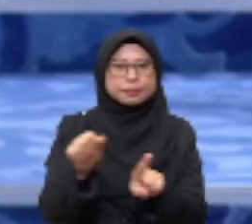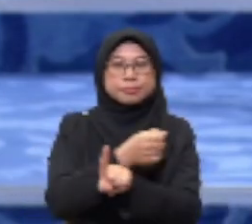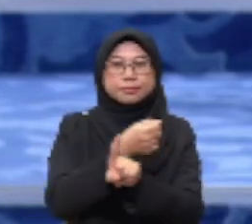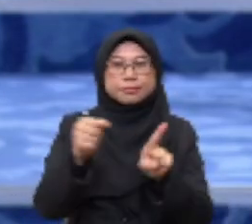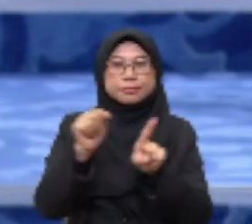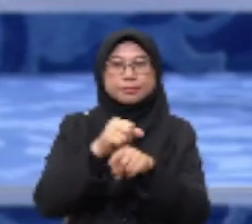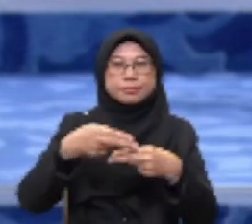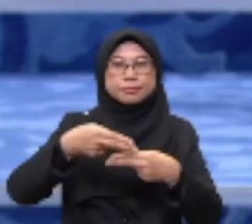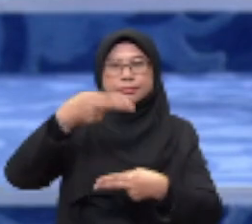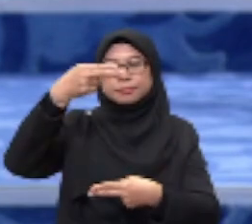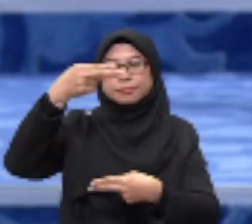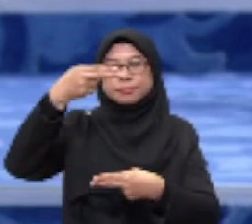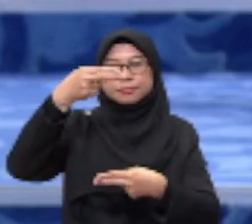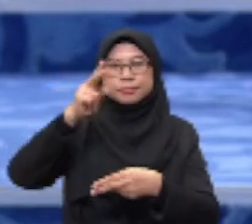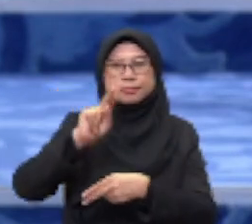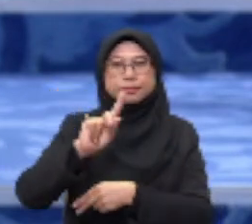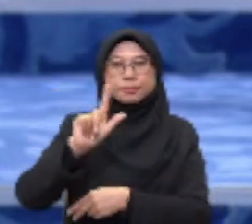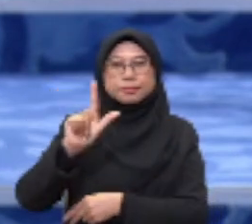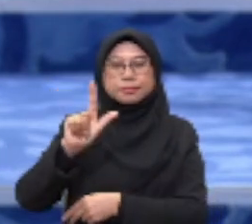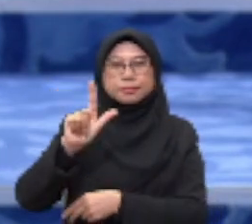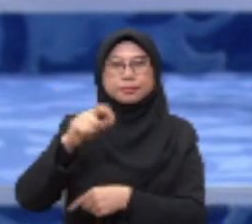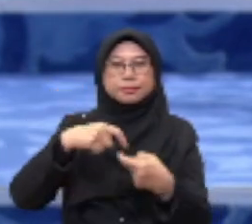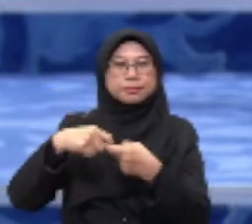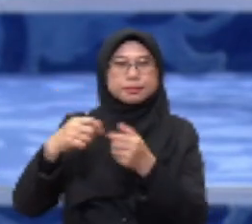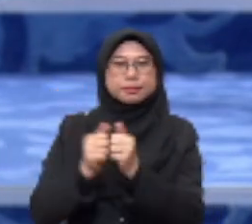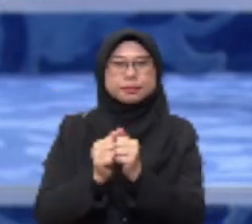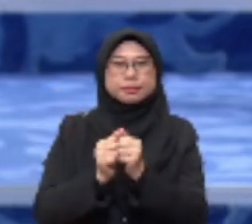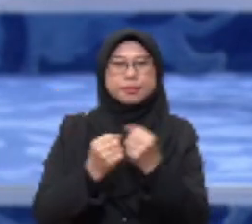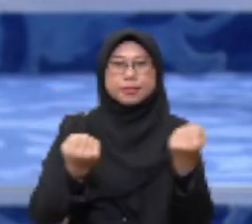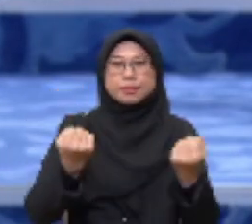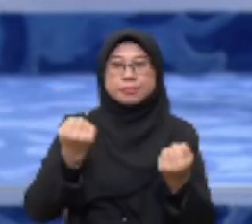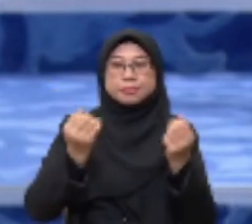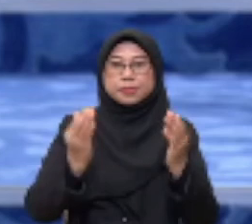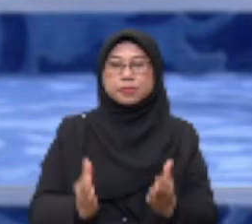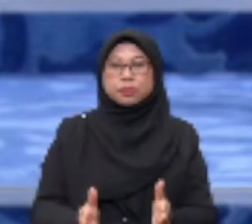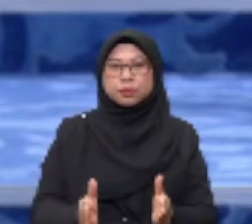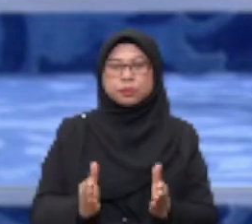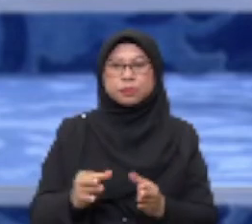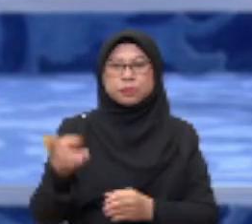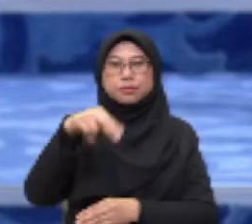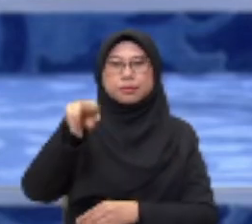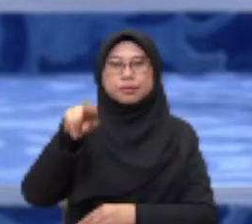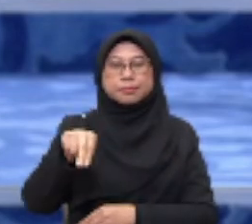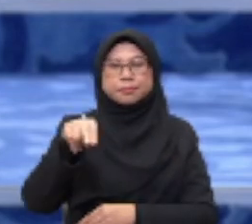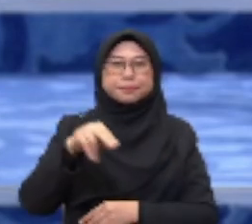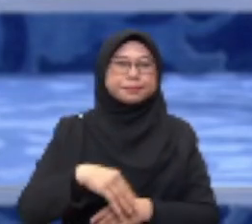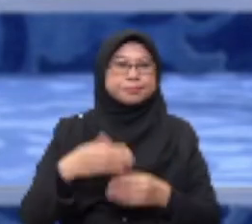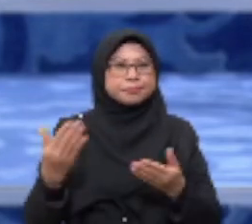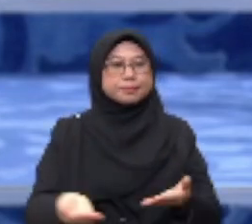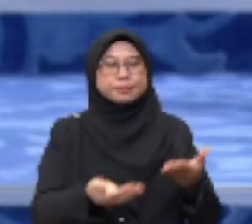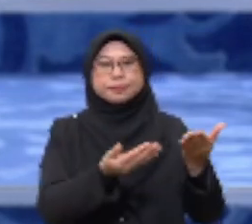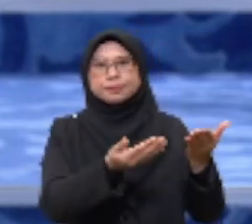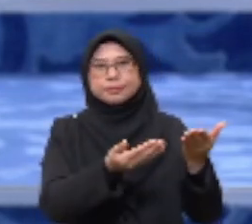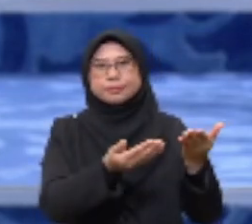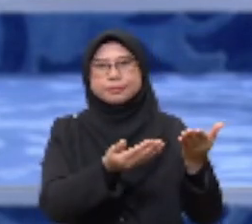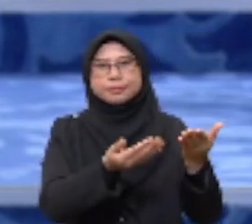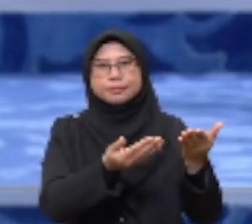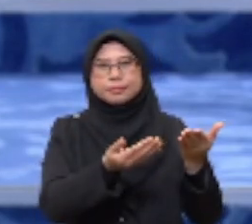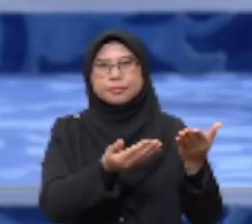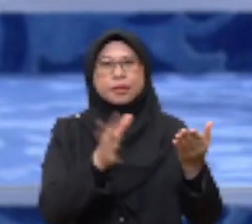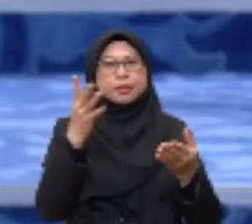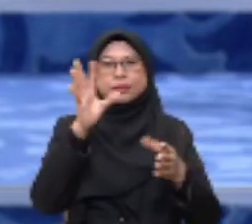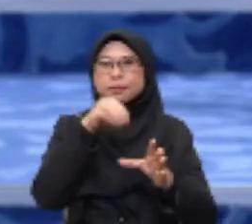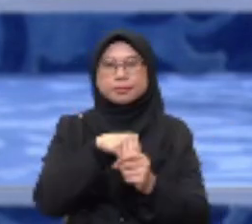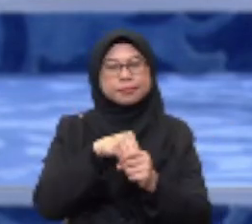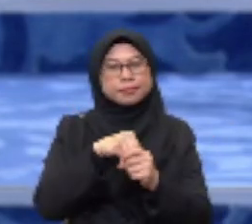sebuah hotel di Kuala Lumpur berkaitan dengan pemandu e-hailing, ianya saya serahkan tanpa sebarang campur